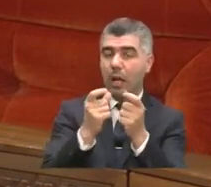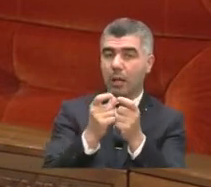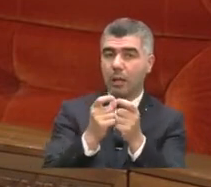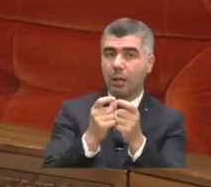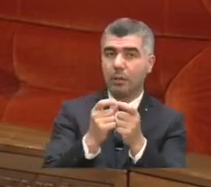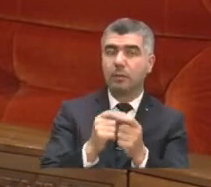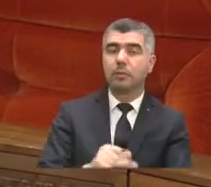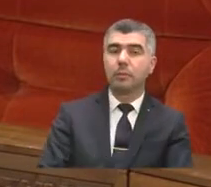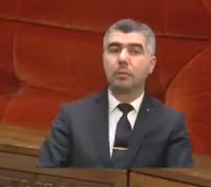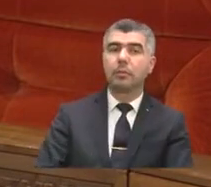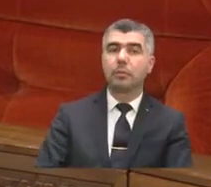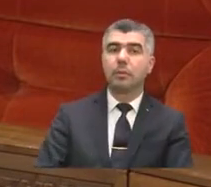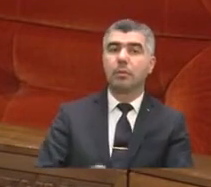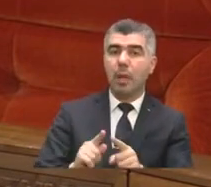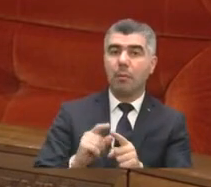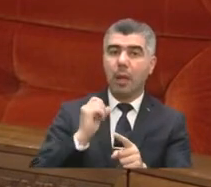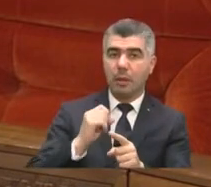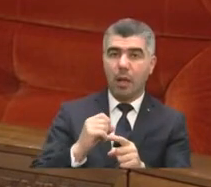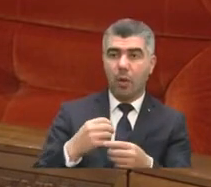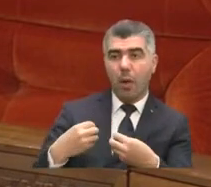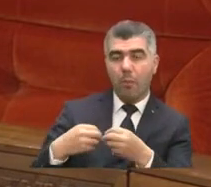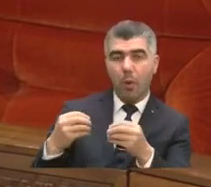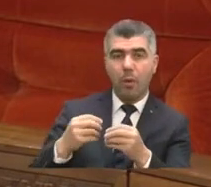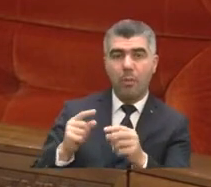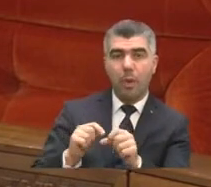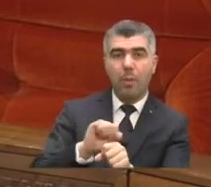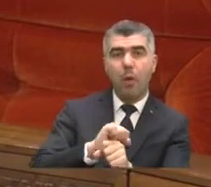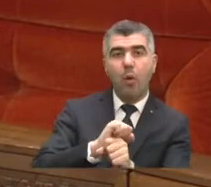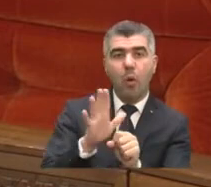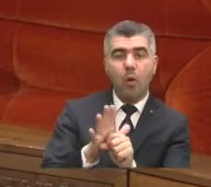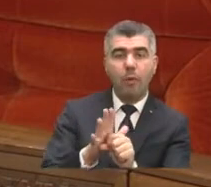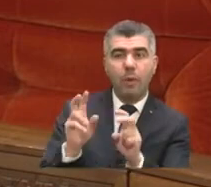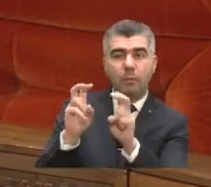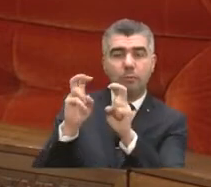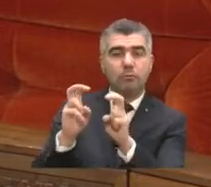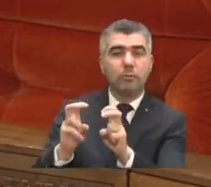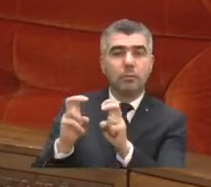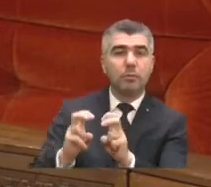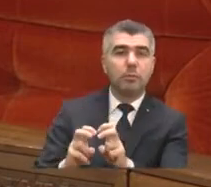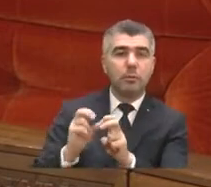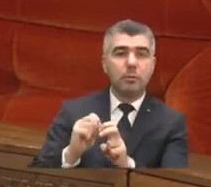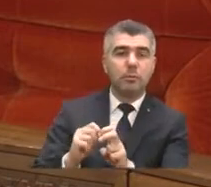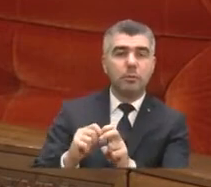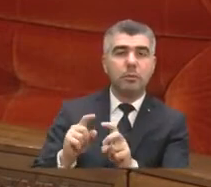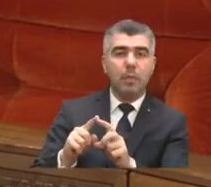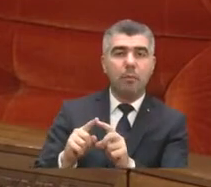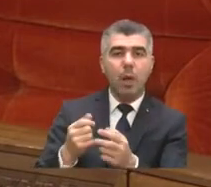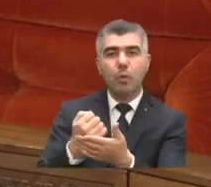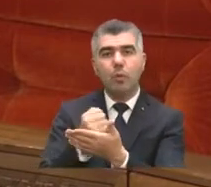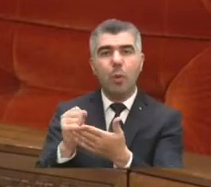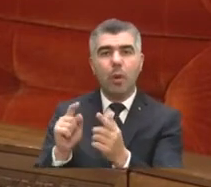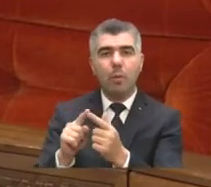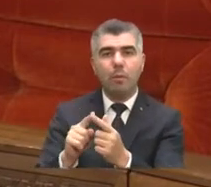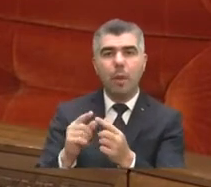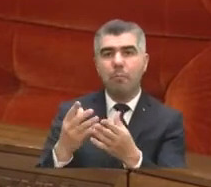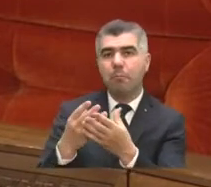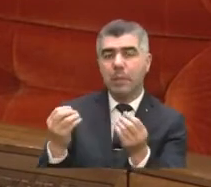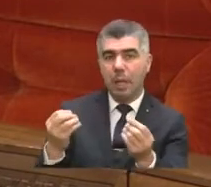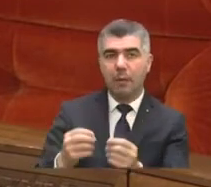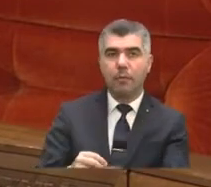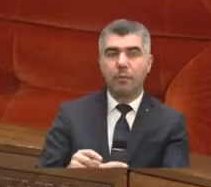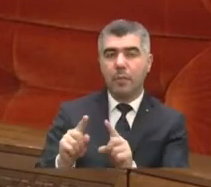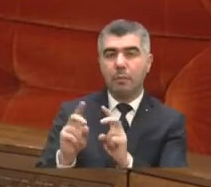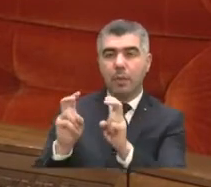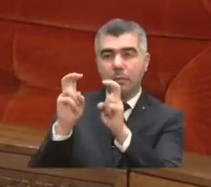تلائم العرض التجاري ديالها خلال الأزمة، وأدت هذه الأزمة إلى إلغاء مجموعة من الخطوط بحيث